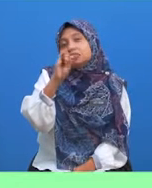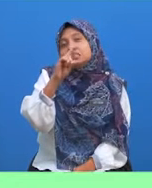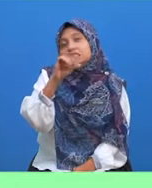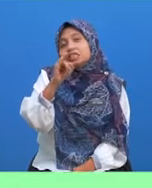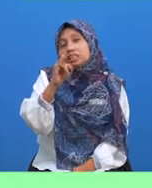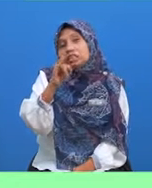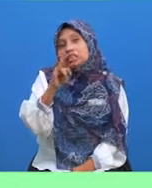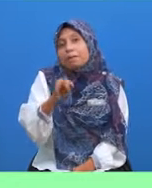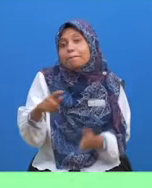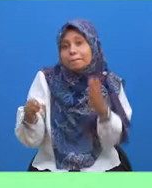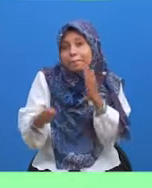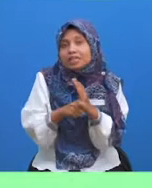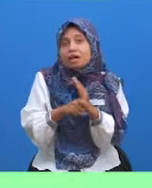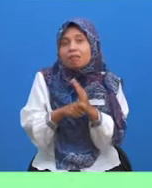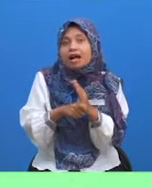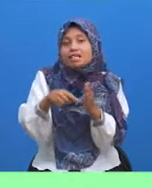penawaran